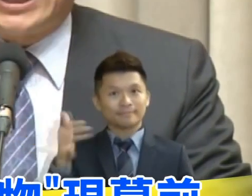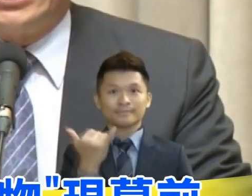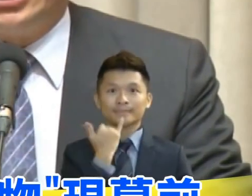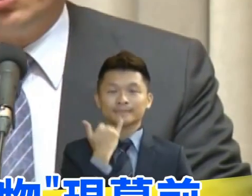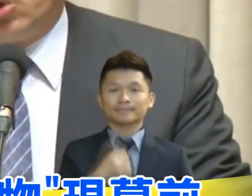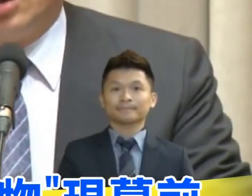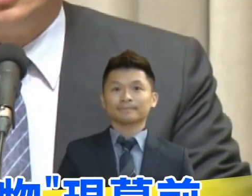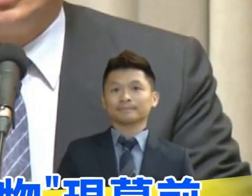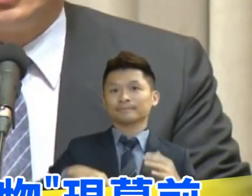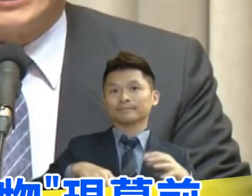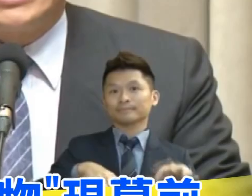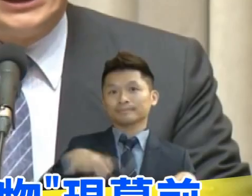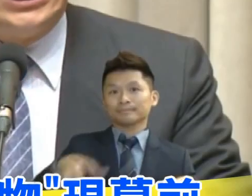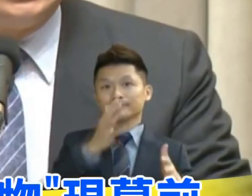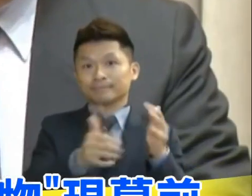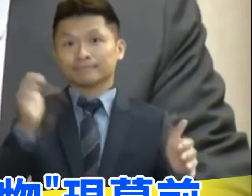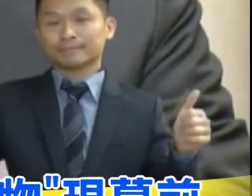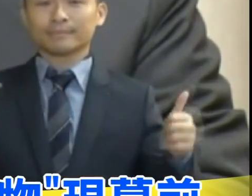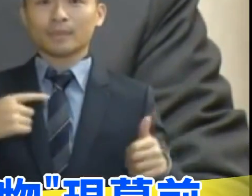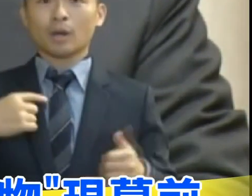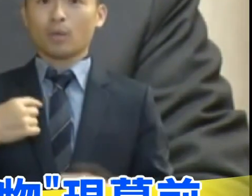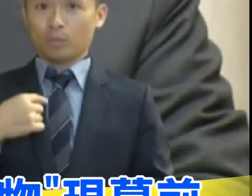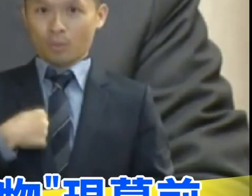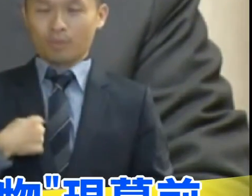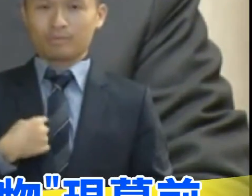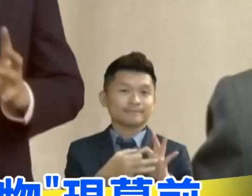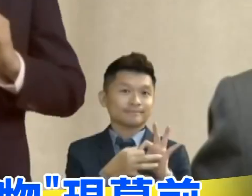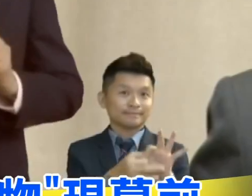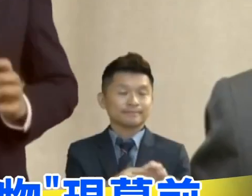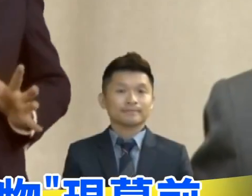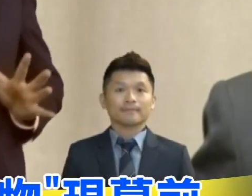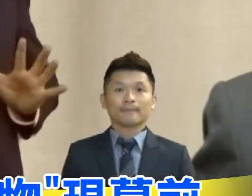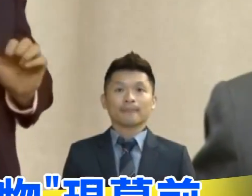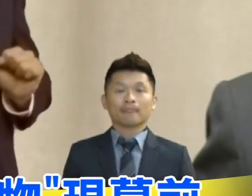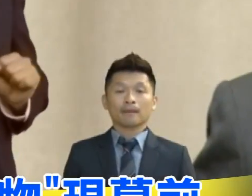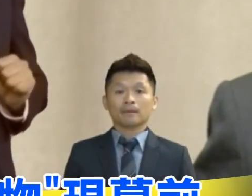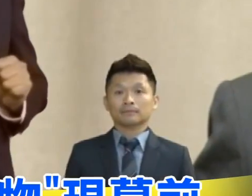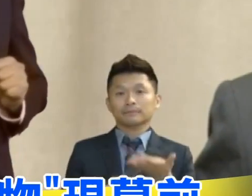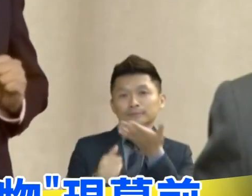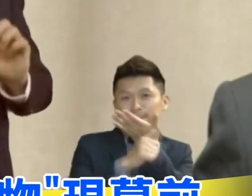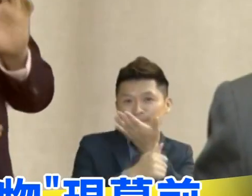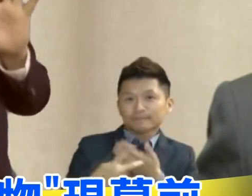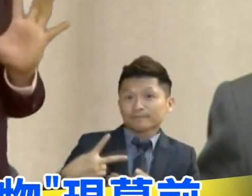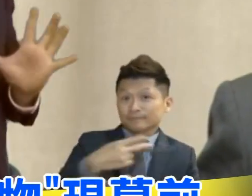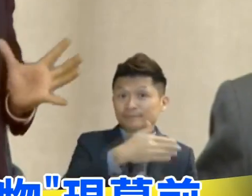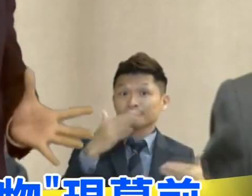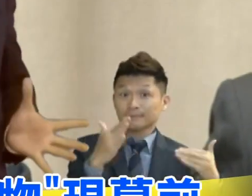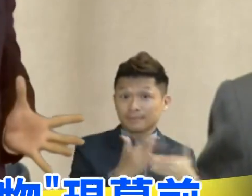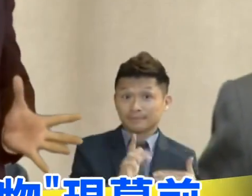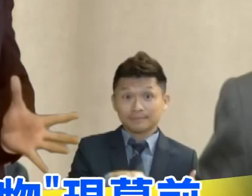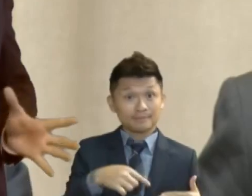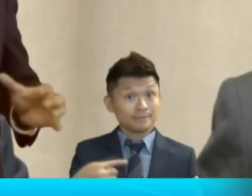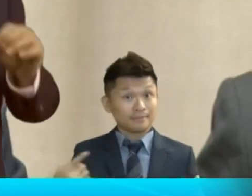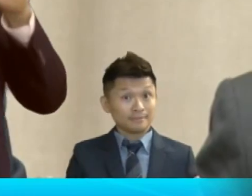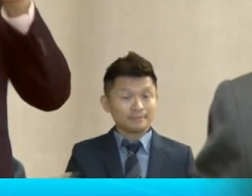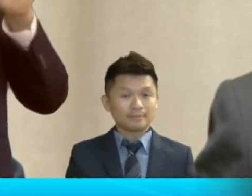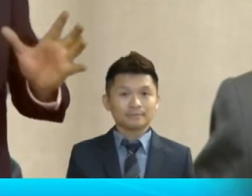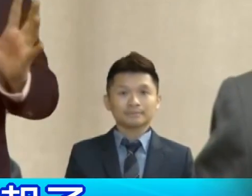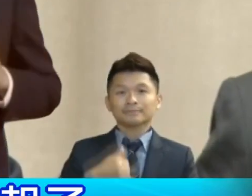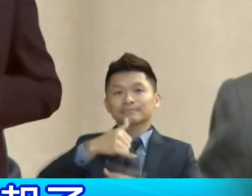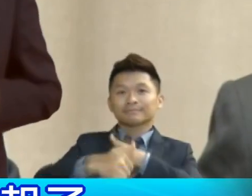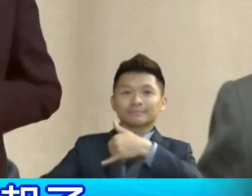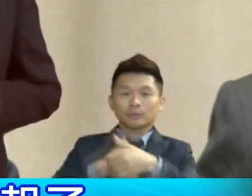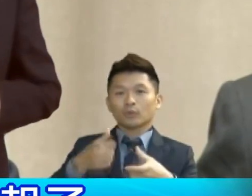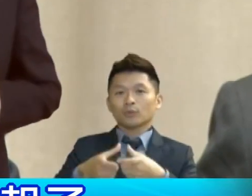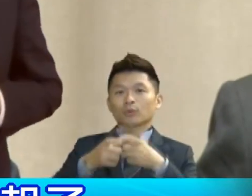手语翻译官。但这大小怎么跟院长大人差这么多啊？ 他，你可以看到他全身上下呢都没有任何的边框啊，而且跟所谓的